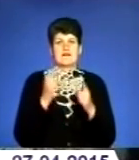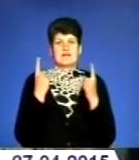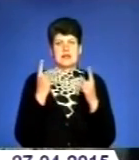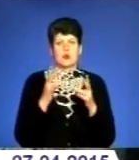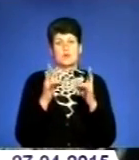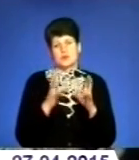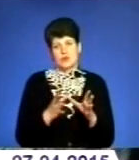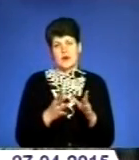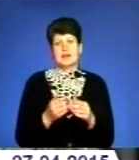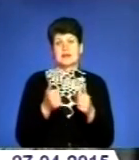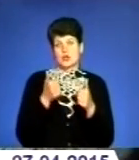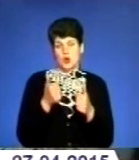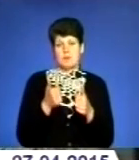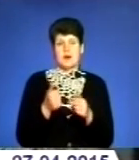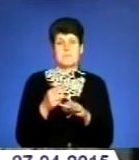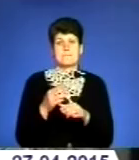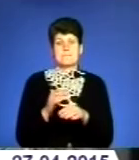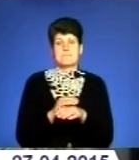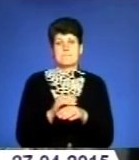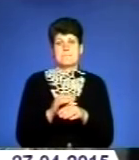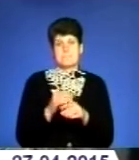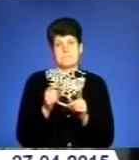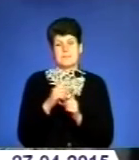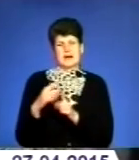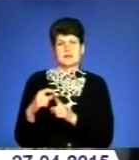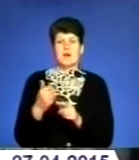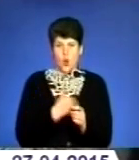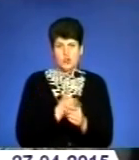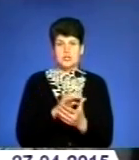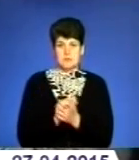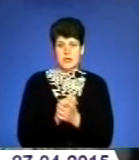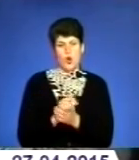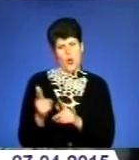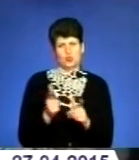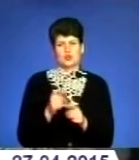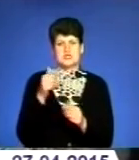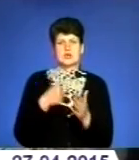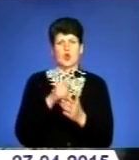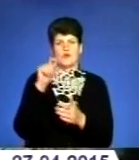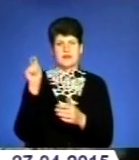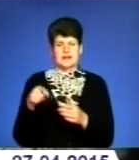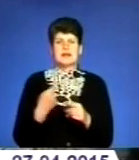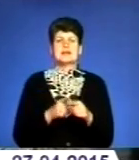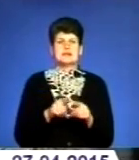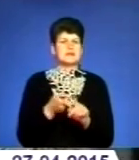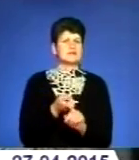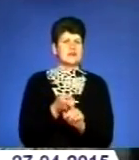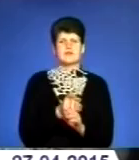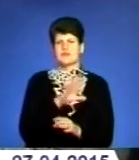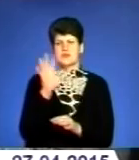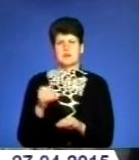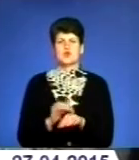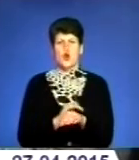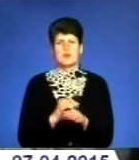але є добра приказка хочеш Миру готуйся до війни це стосується і з мирним атомом це стосується із добрим